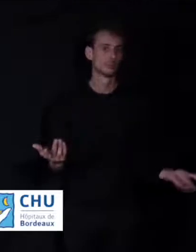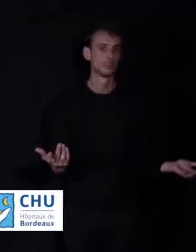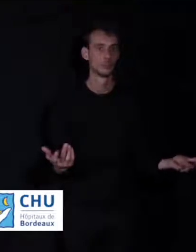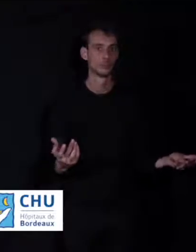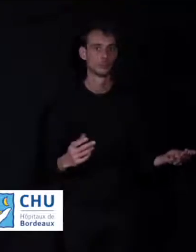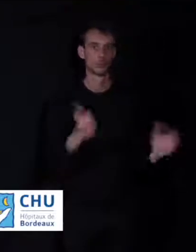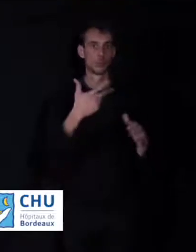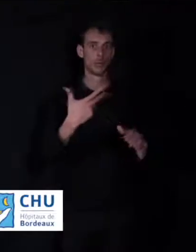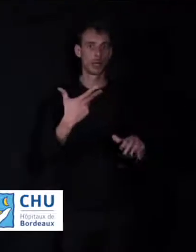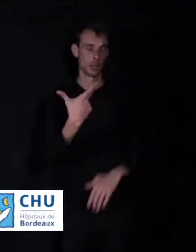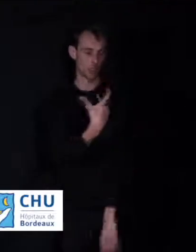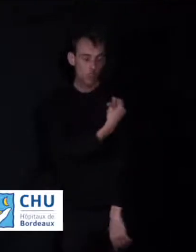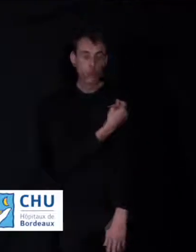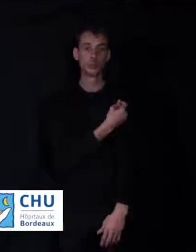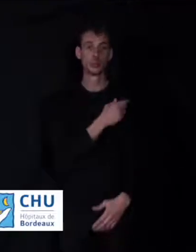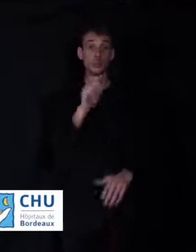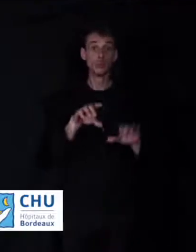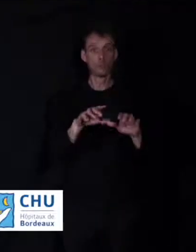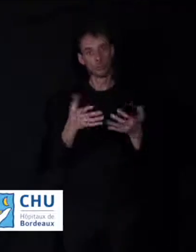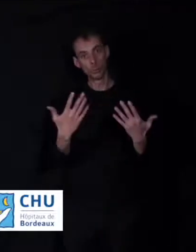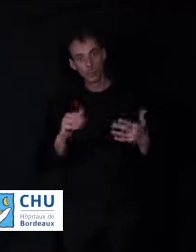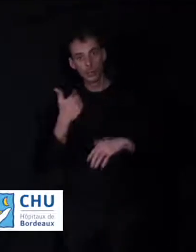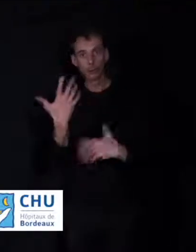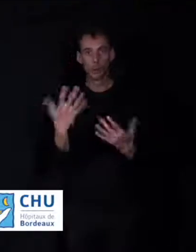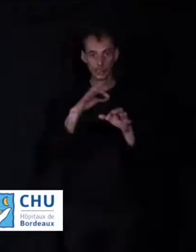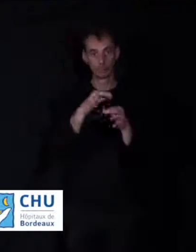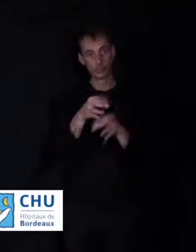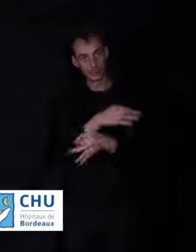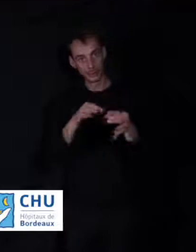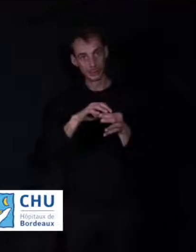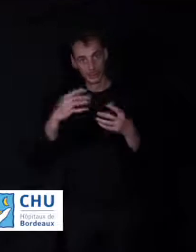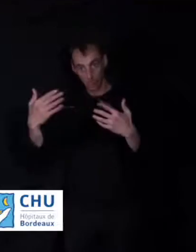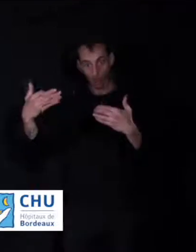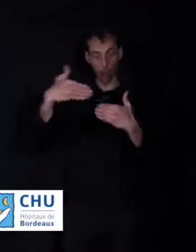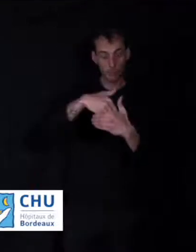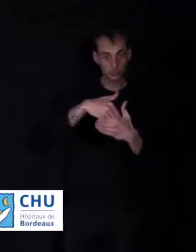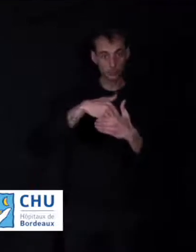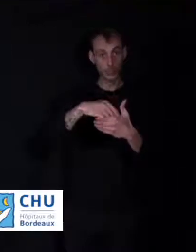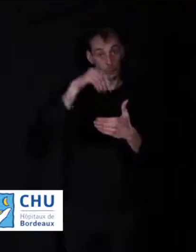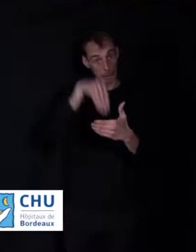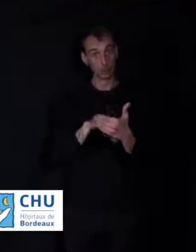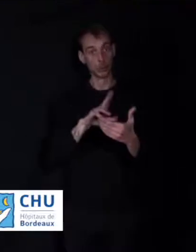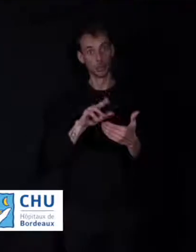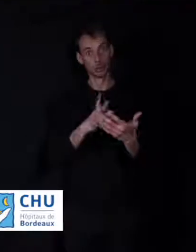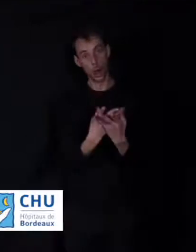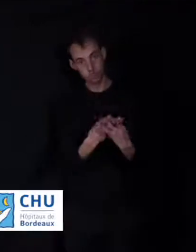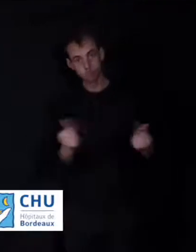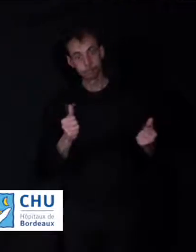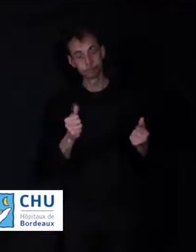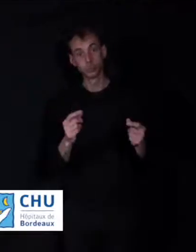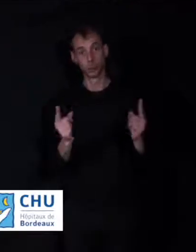déjà qu'il rentre dans la cellule. Il y en aura sûrement une partie de détruite. Et dans la cellule, il va être très vite dégradé. Et ce qui va se passer également avec